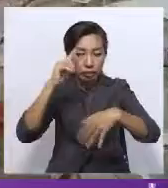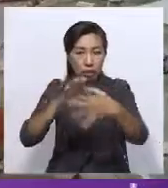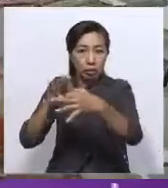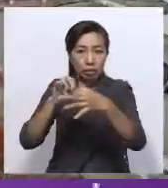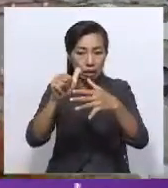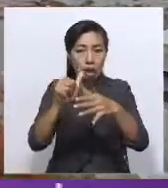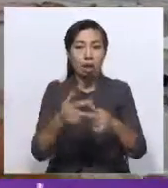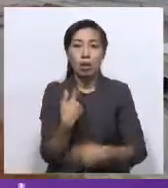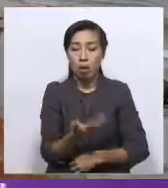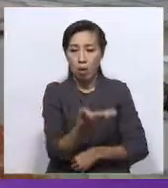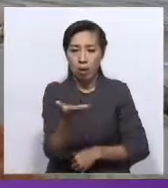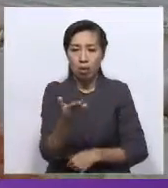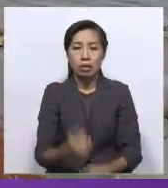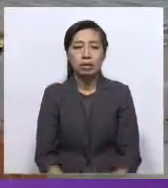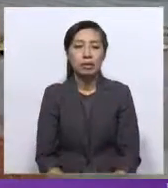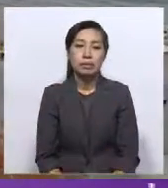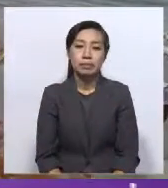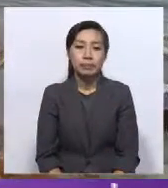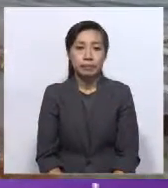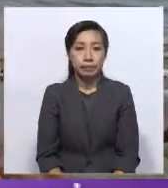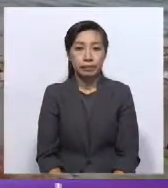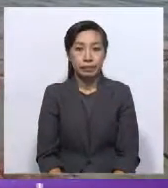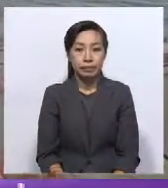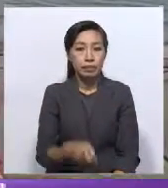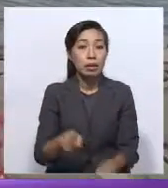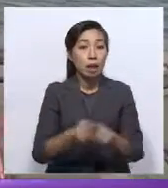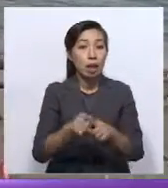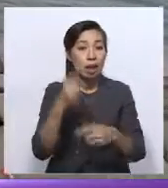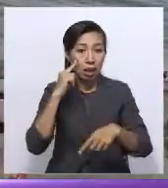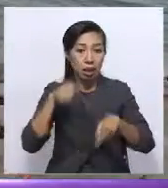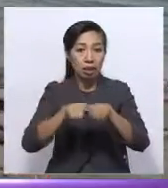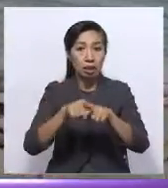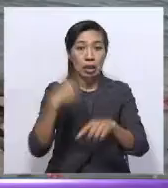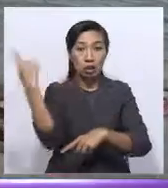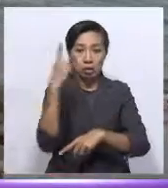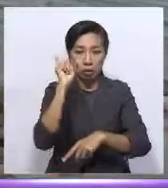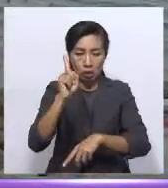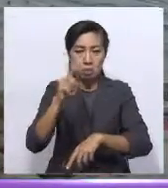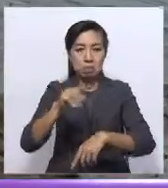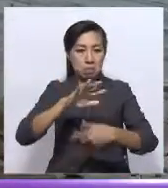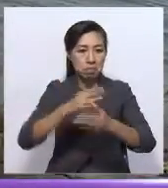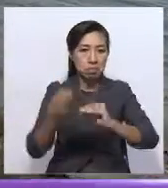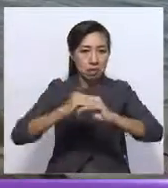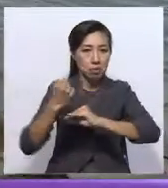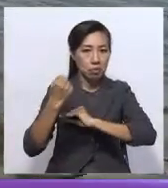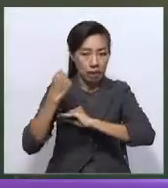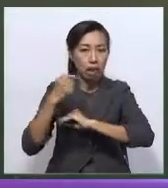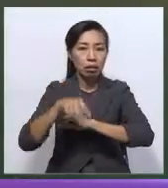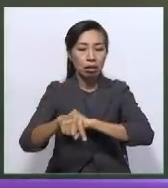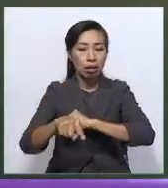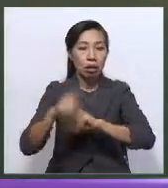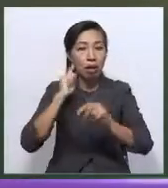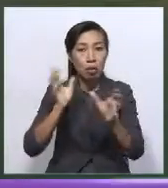ตรีขอให้มีการสร้างจุดเข้มแข็งนะคะในการด้านของการท่องเที่ยวในพื้นที่และให้ขยาย